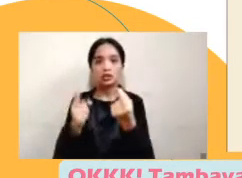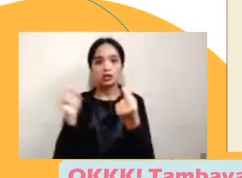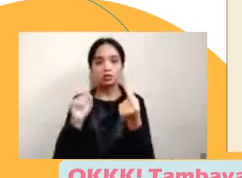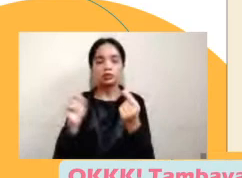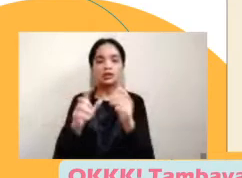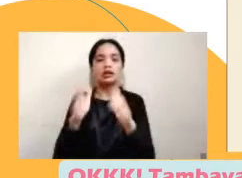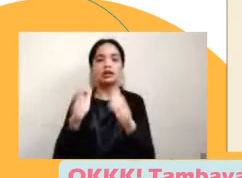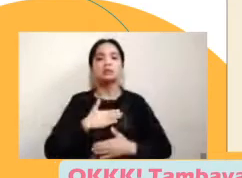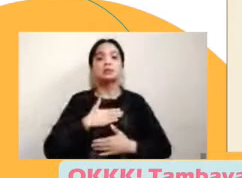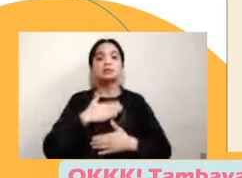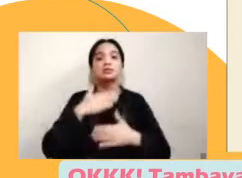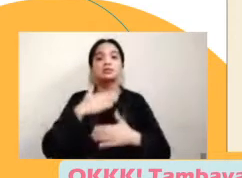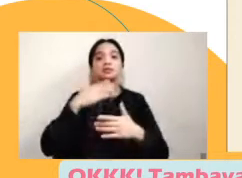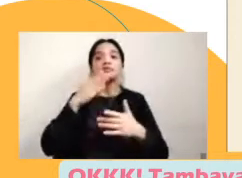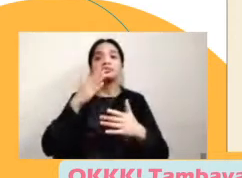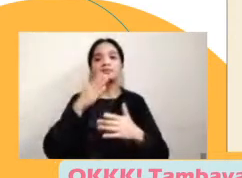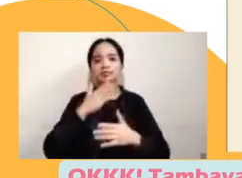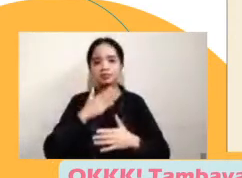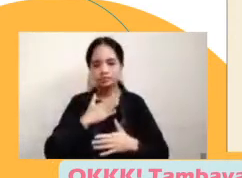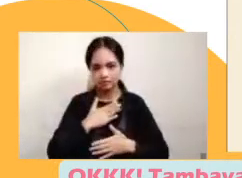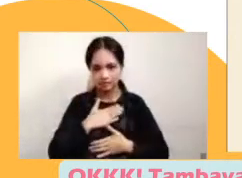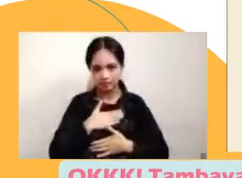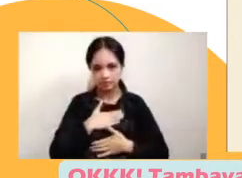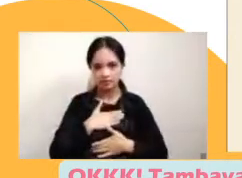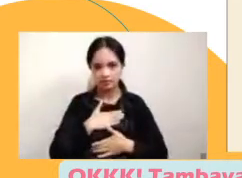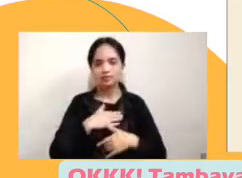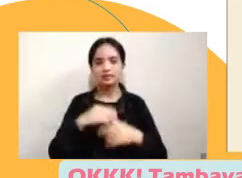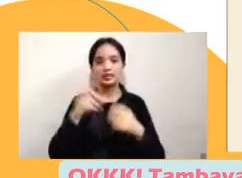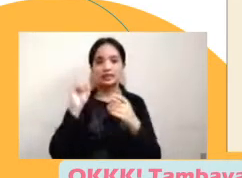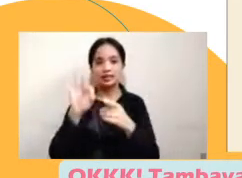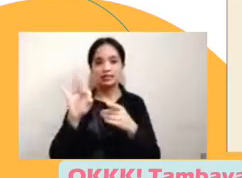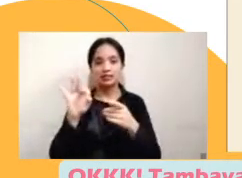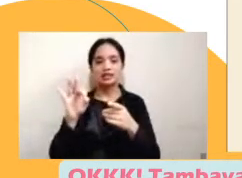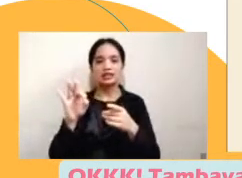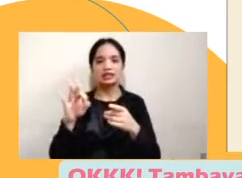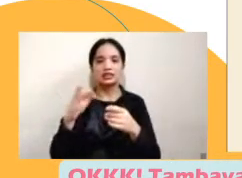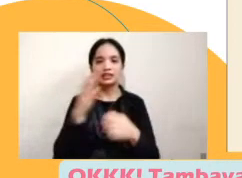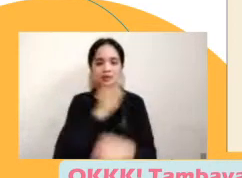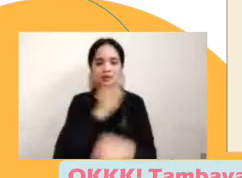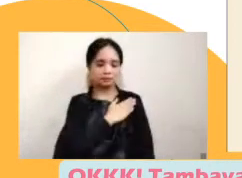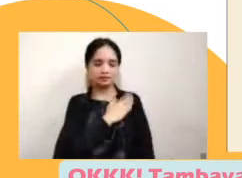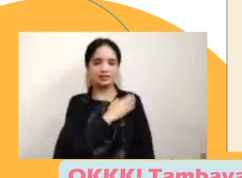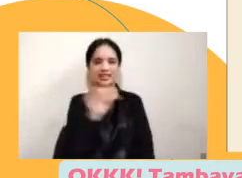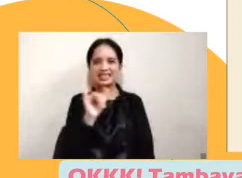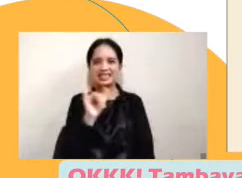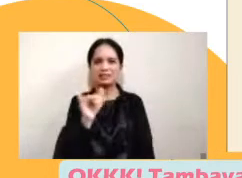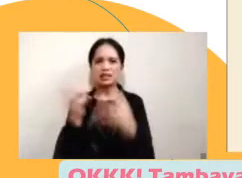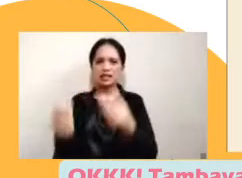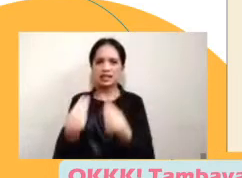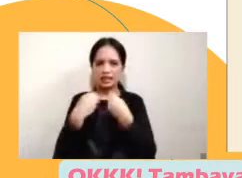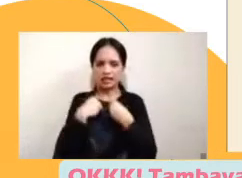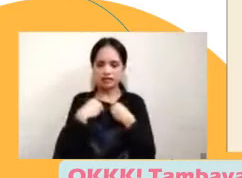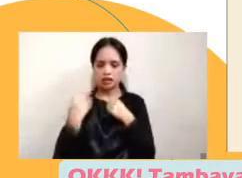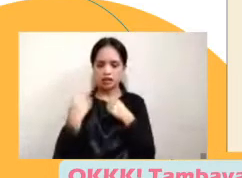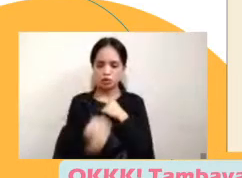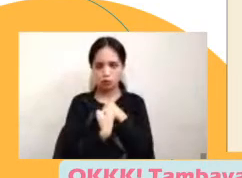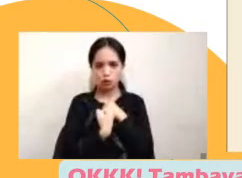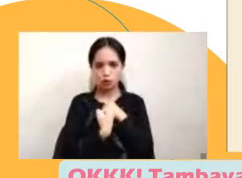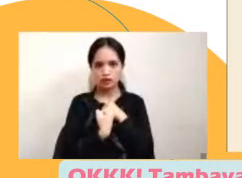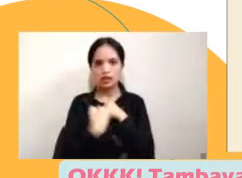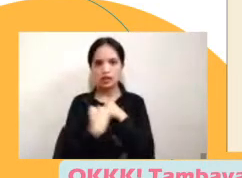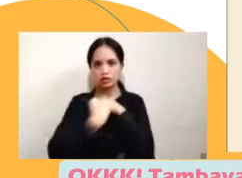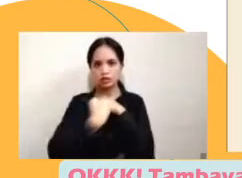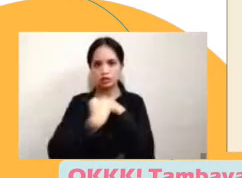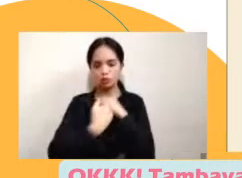ng malalim, no? Kapag hinahawakan natin ang ating sarili, no? Parang binibigyan natin ng suporta yung ating